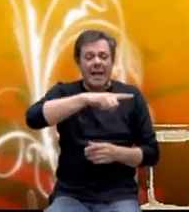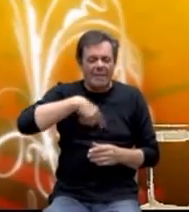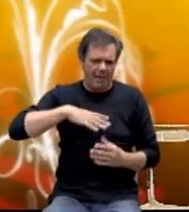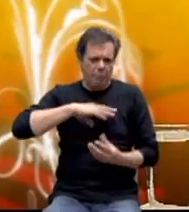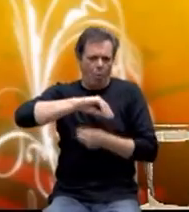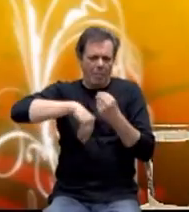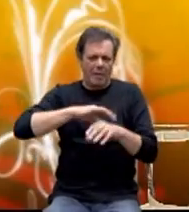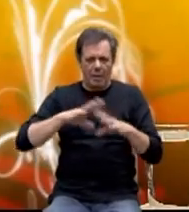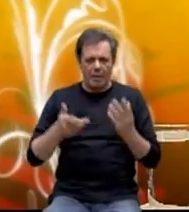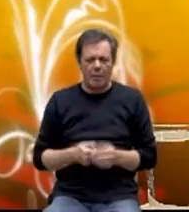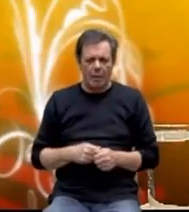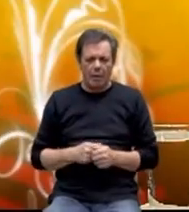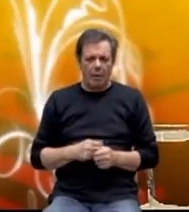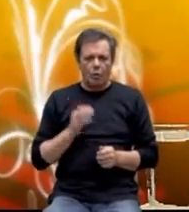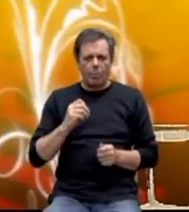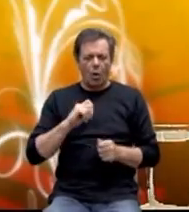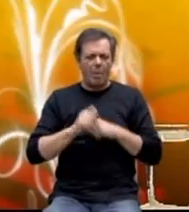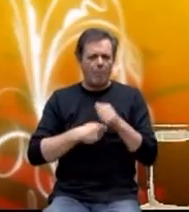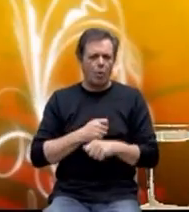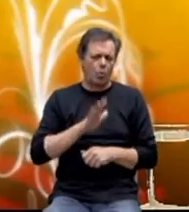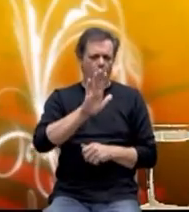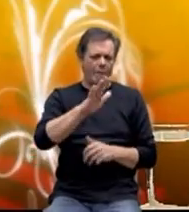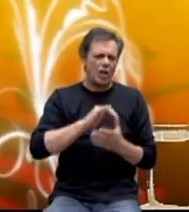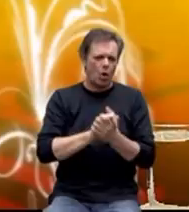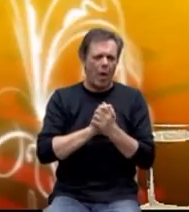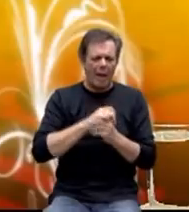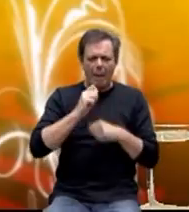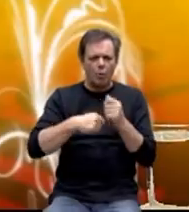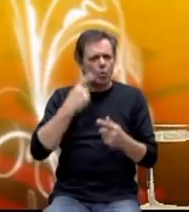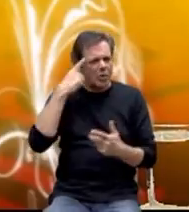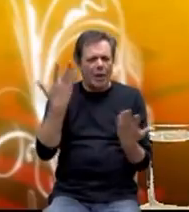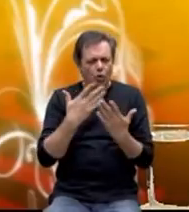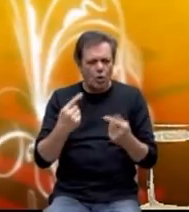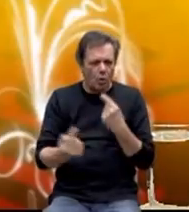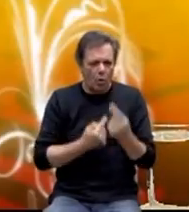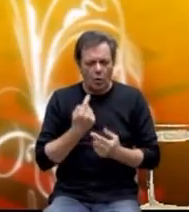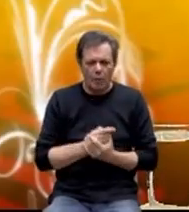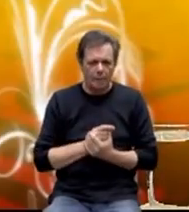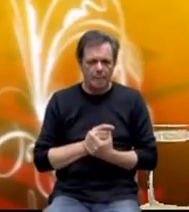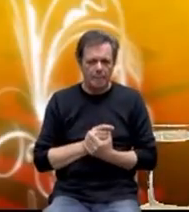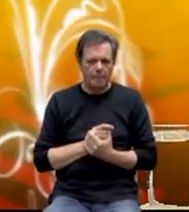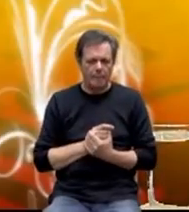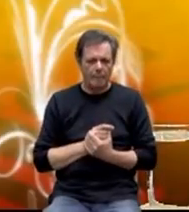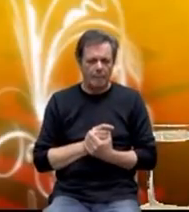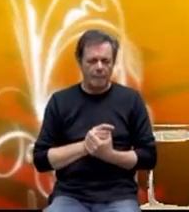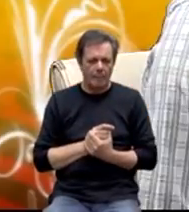je prilagodba. A na poslu, vaši su znali normalno kolega šta se desilo? Jesu, da.